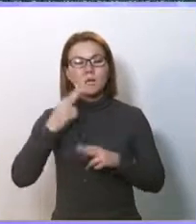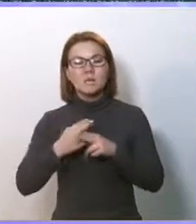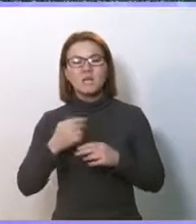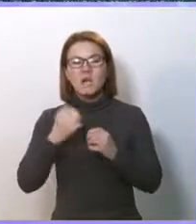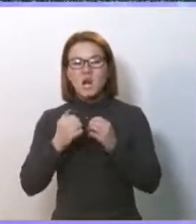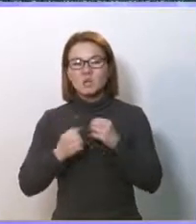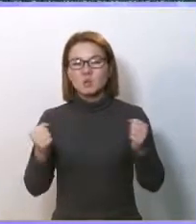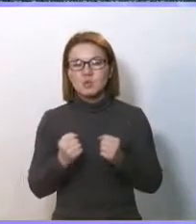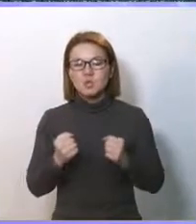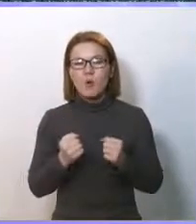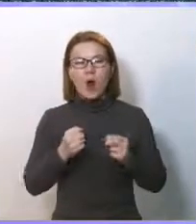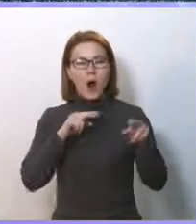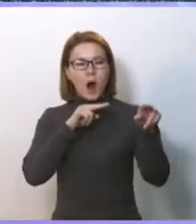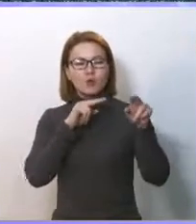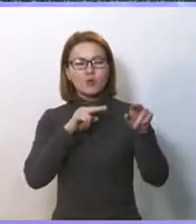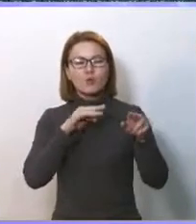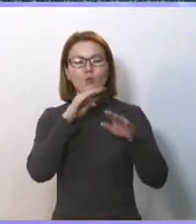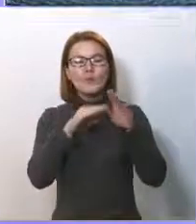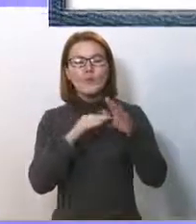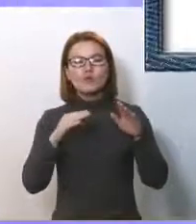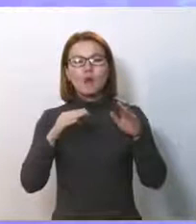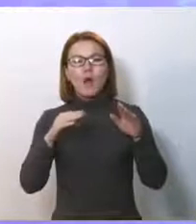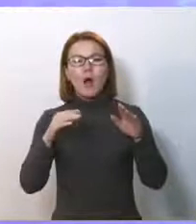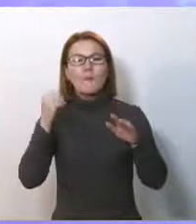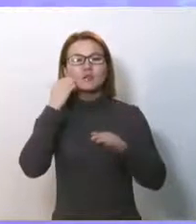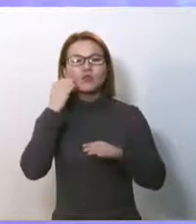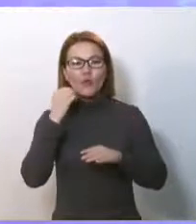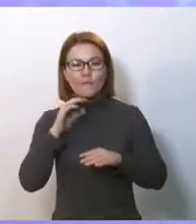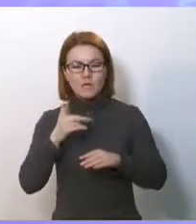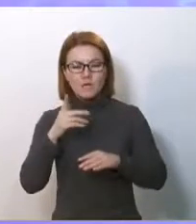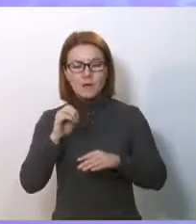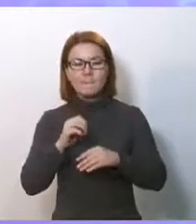зиму охотится в Подмосковье.